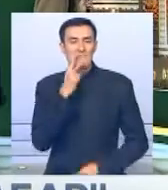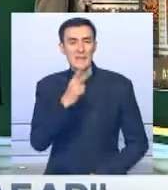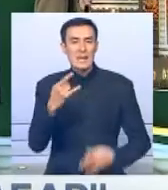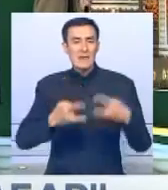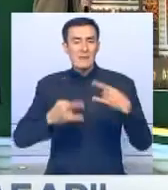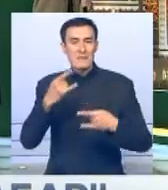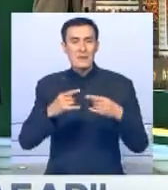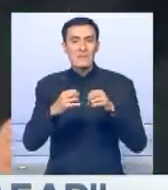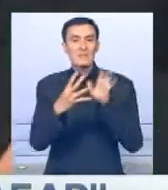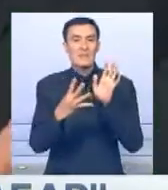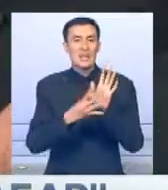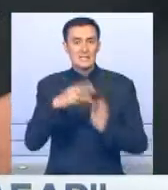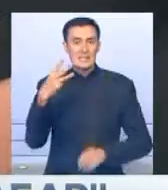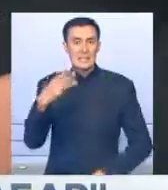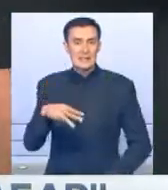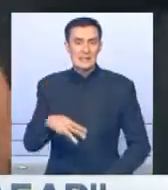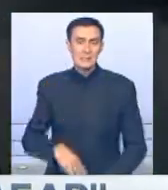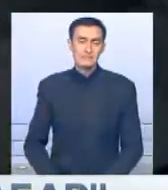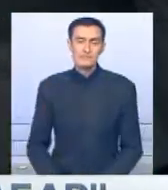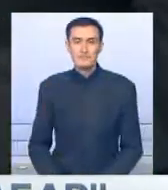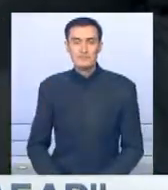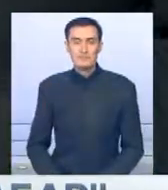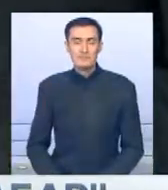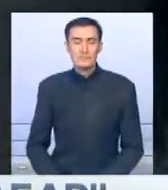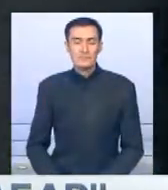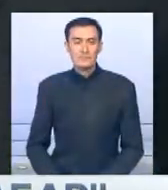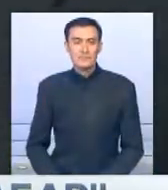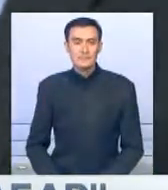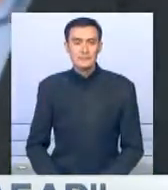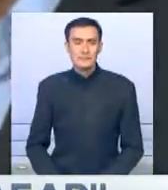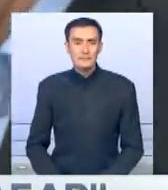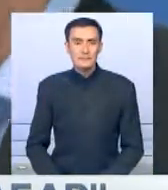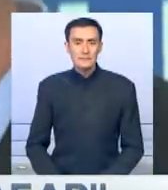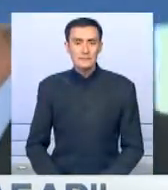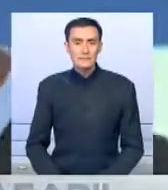эфир в 19:30. Даже нужно оставлять ваши комментарии, уважаемые.